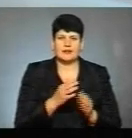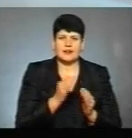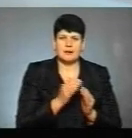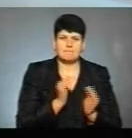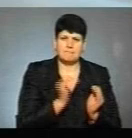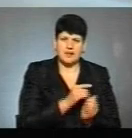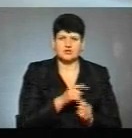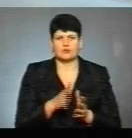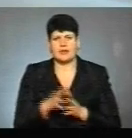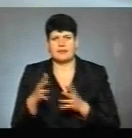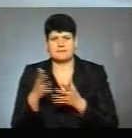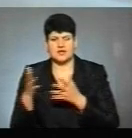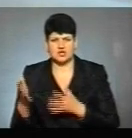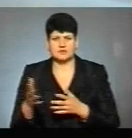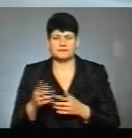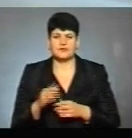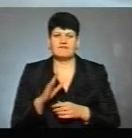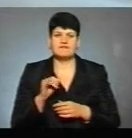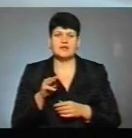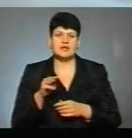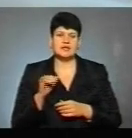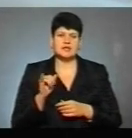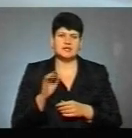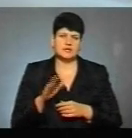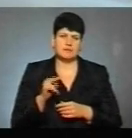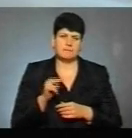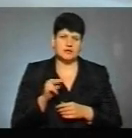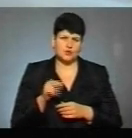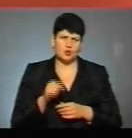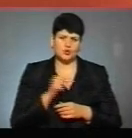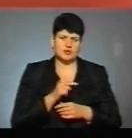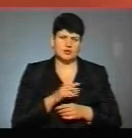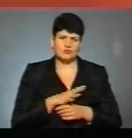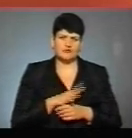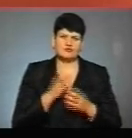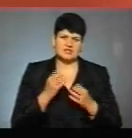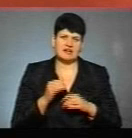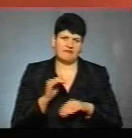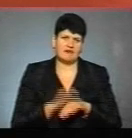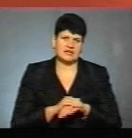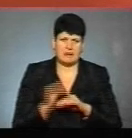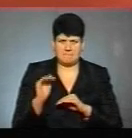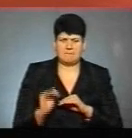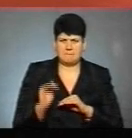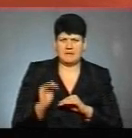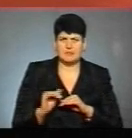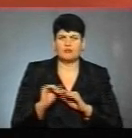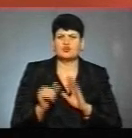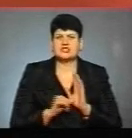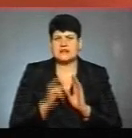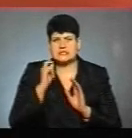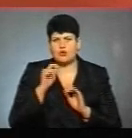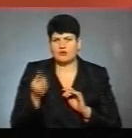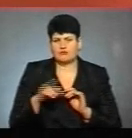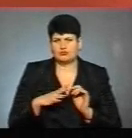тому більше. Вітів Петро, який був тоді ще фактично малолітнім, 16 років в